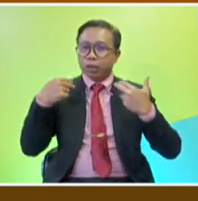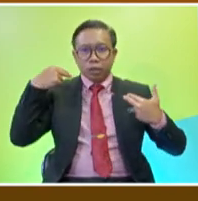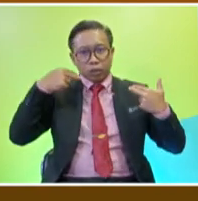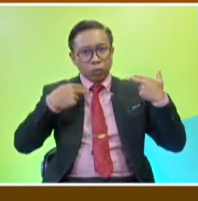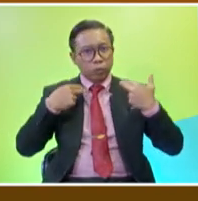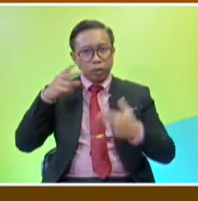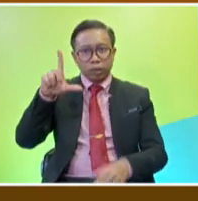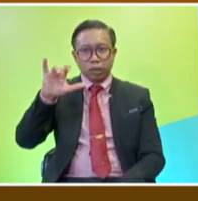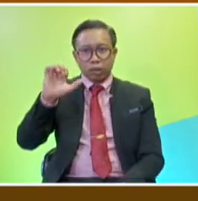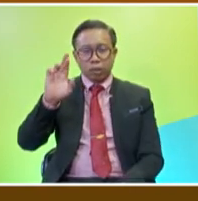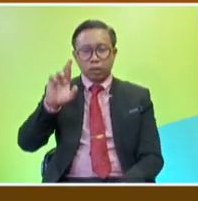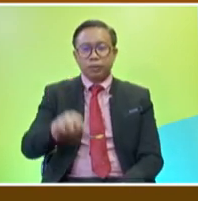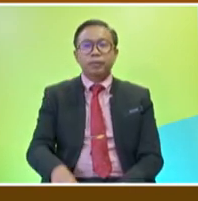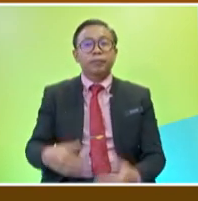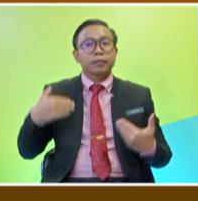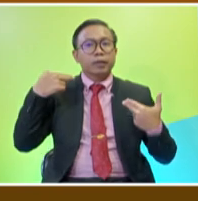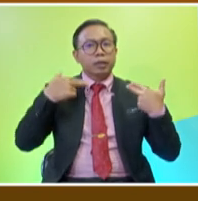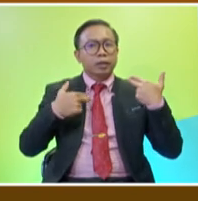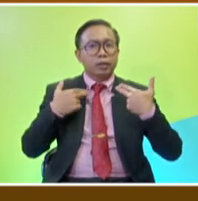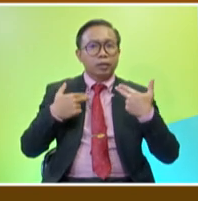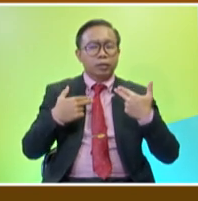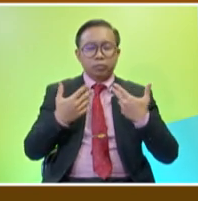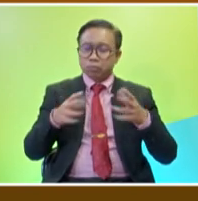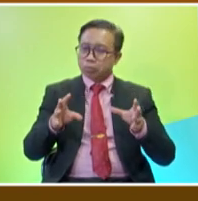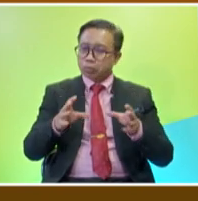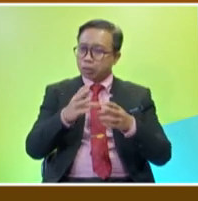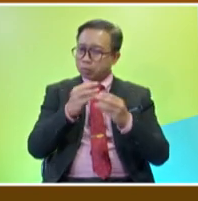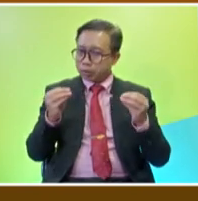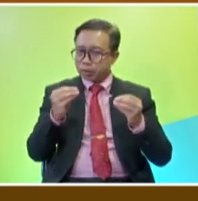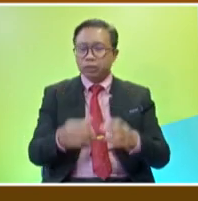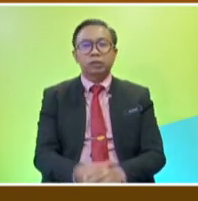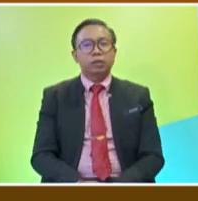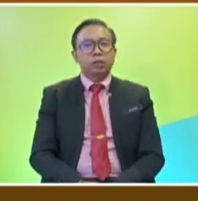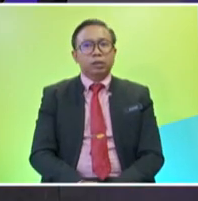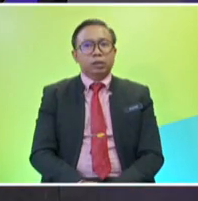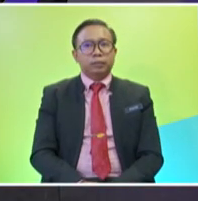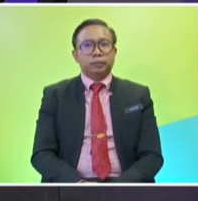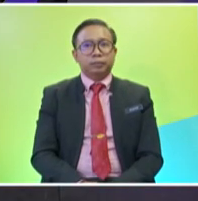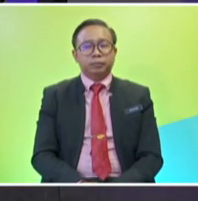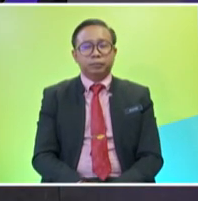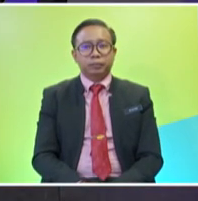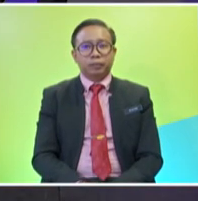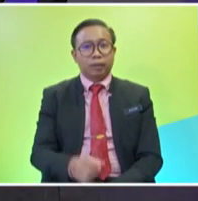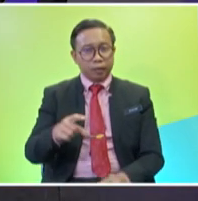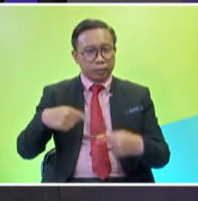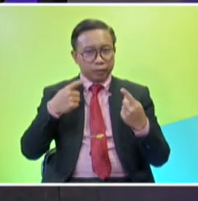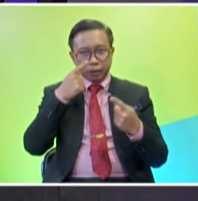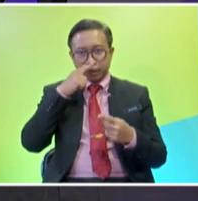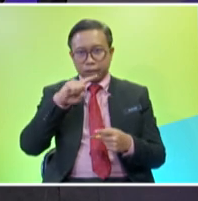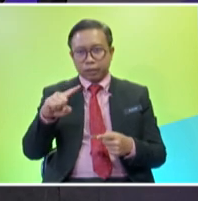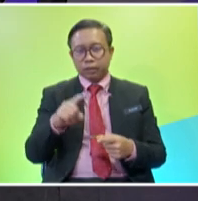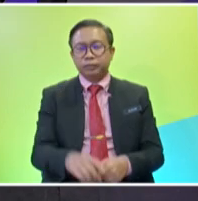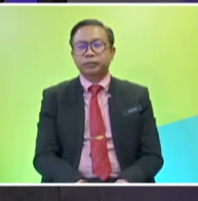yang hewan-hewan yang hampir Pupus Oke kemudian kalau Ivan nggak pergi ke Thailand suhu Ivan